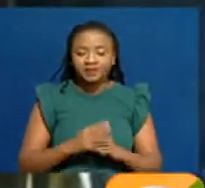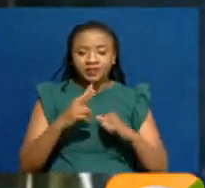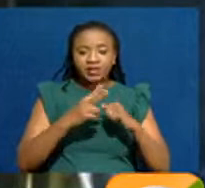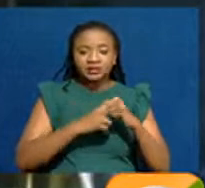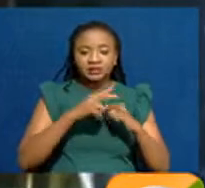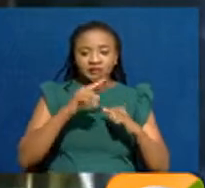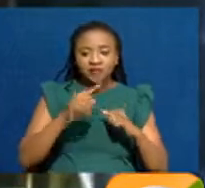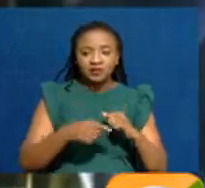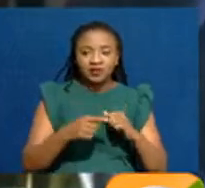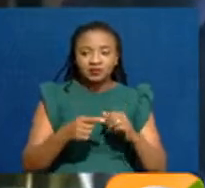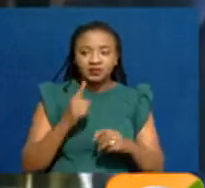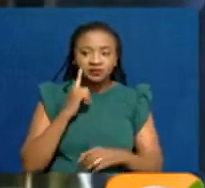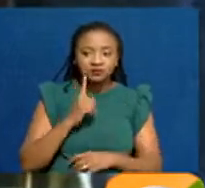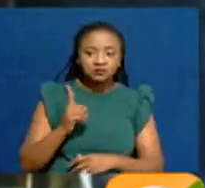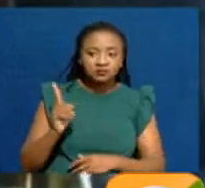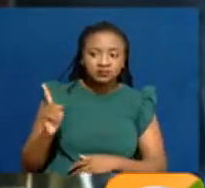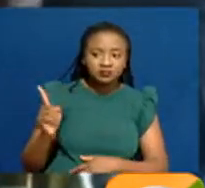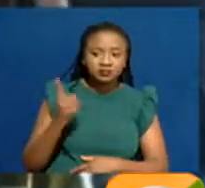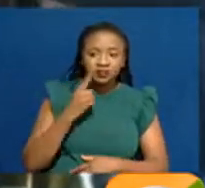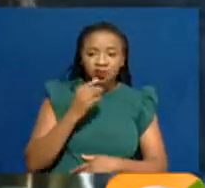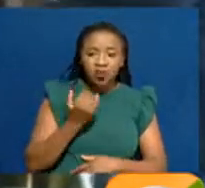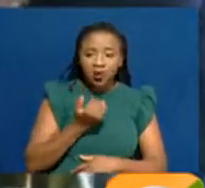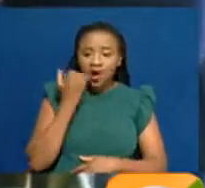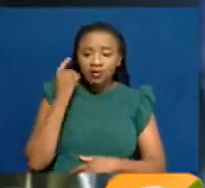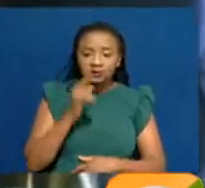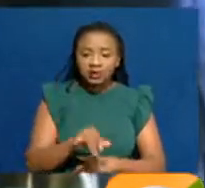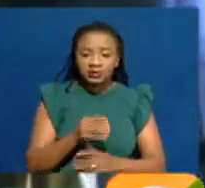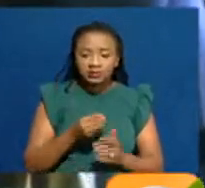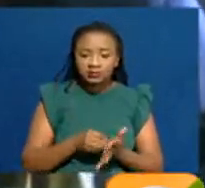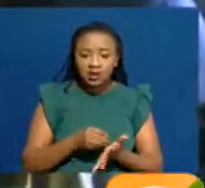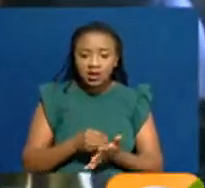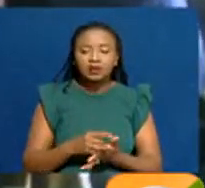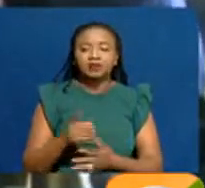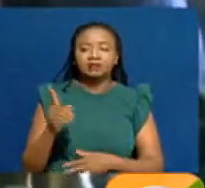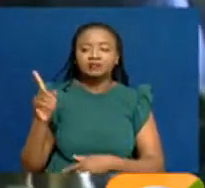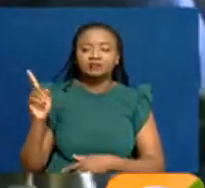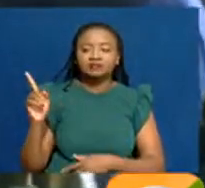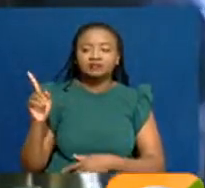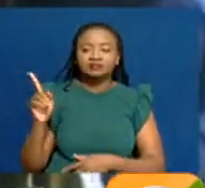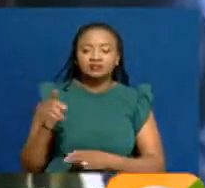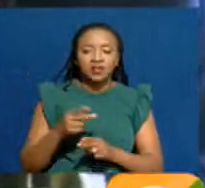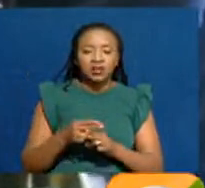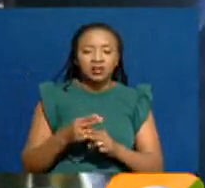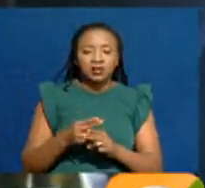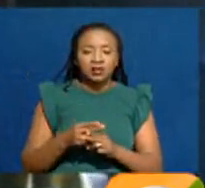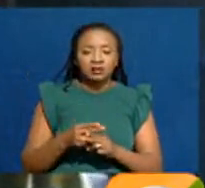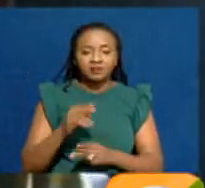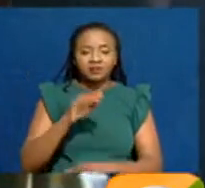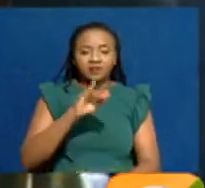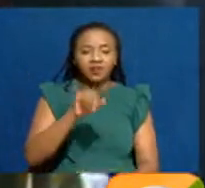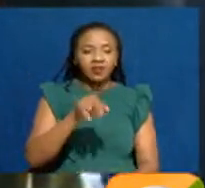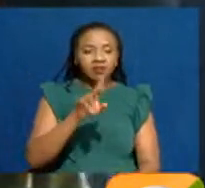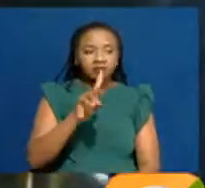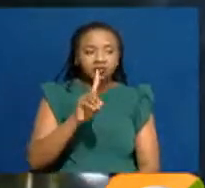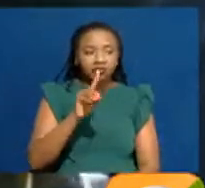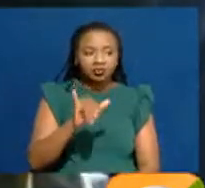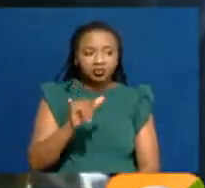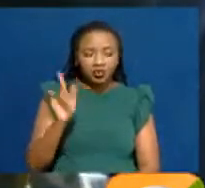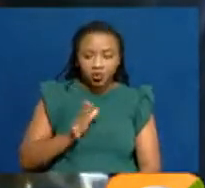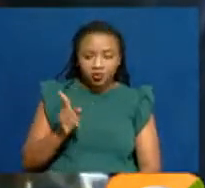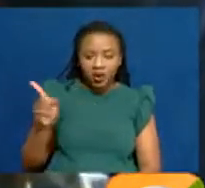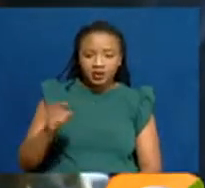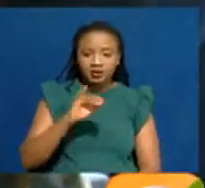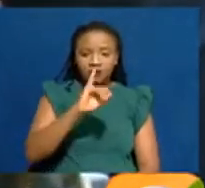overseas. Anayedaiwa kuwahadaa watu hawa ni wakala mmoja anayejulikana kama Judy Jepchirchir, ambaye